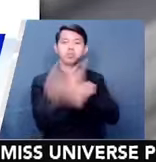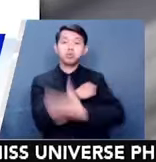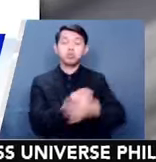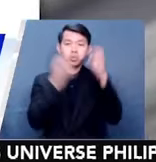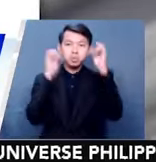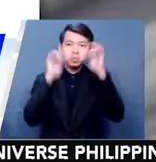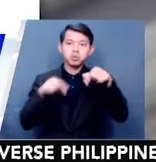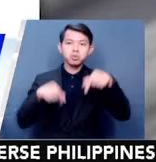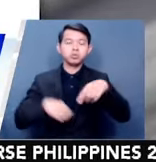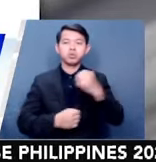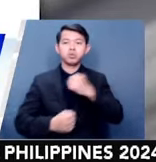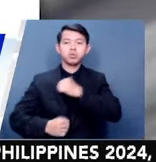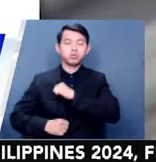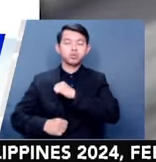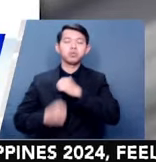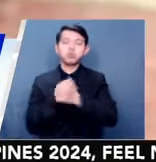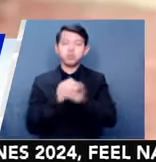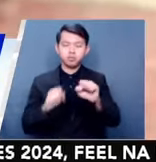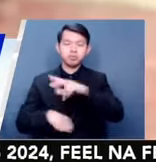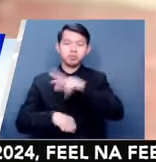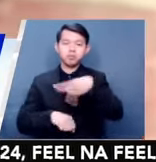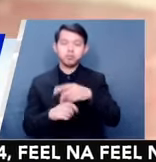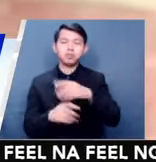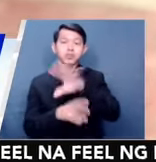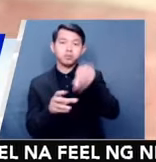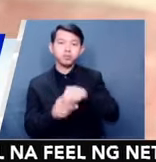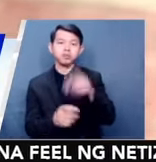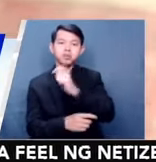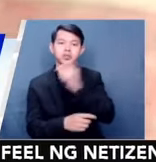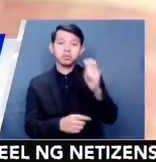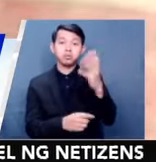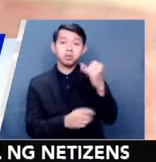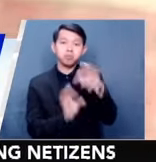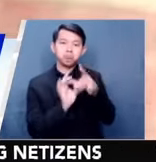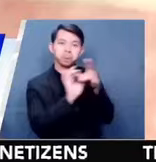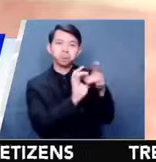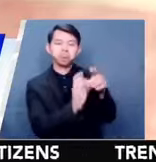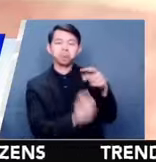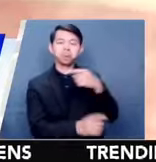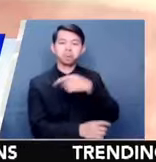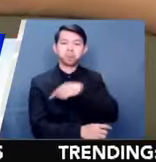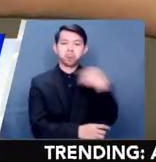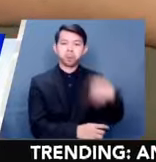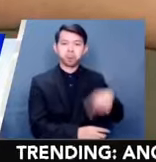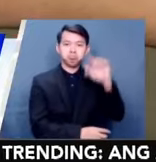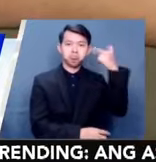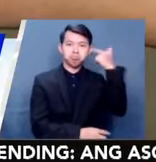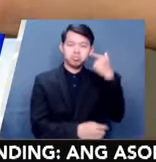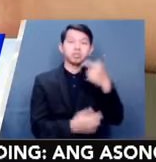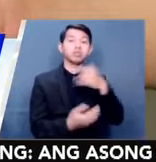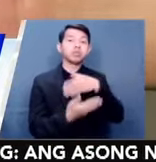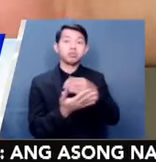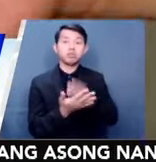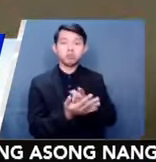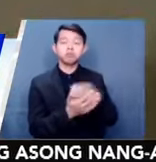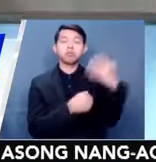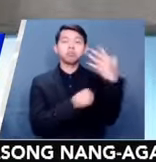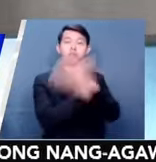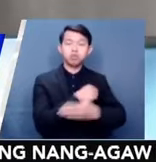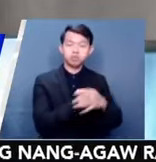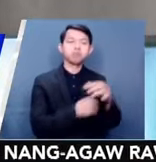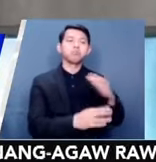ang tiktok dahil sa koneksyon ito sa Chinese government May ilang bansa ng nagb sa tiktok at iba pang Chinese apps tulad ng India at